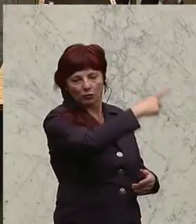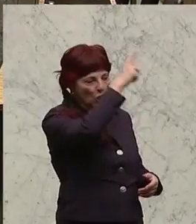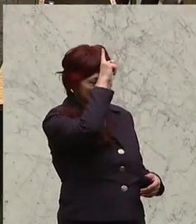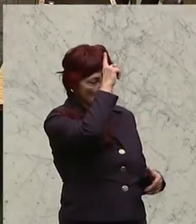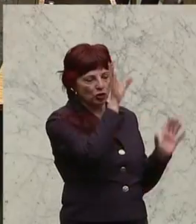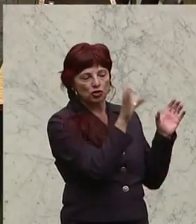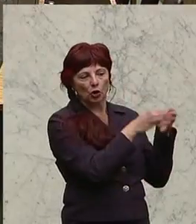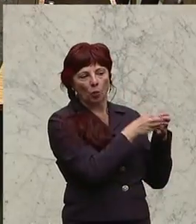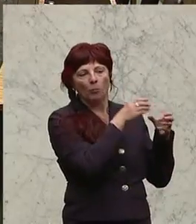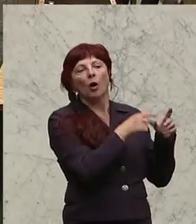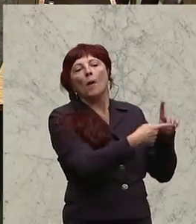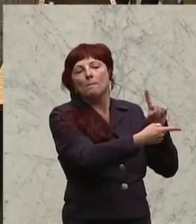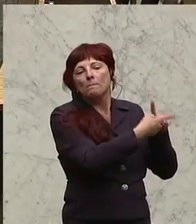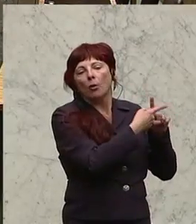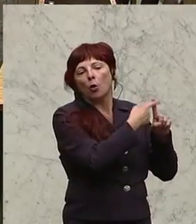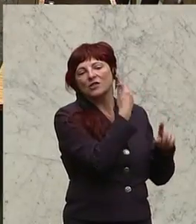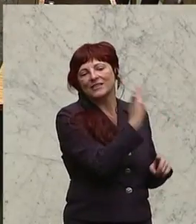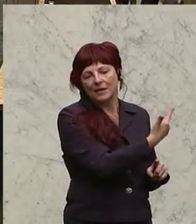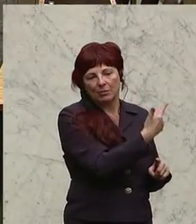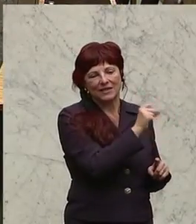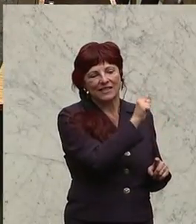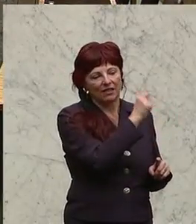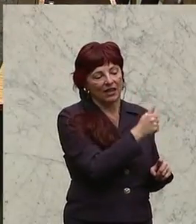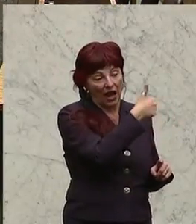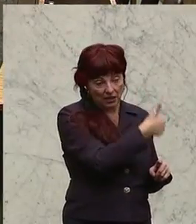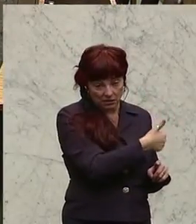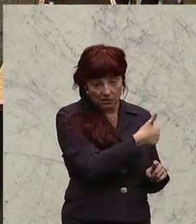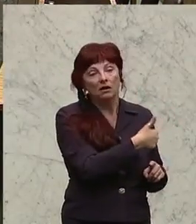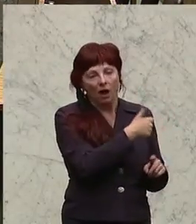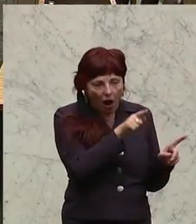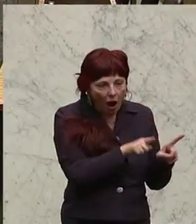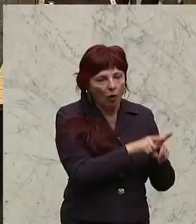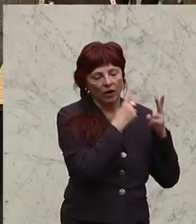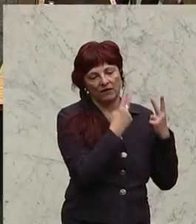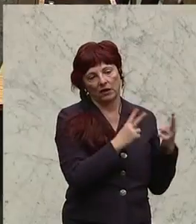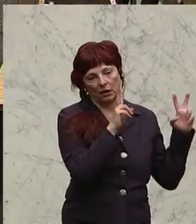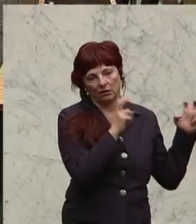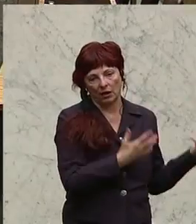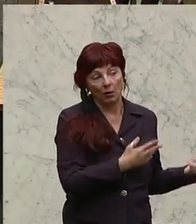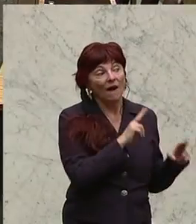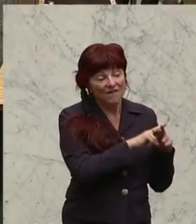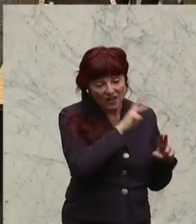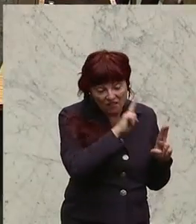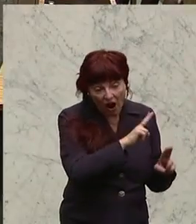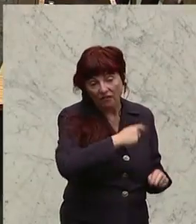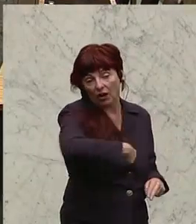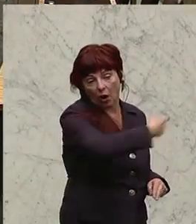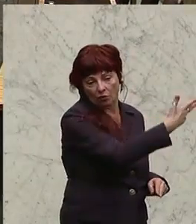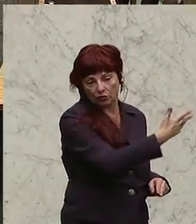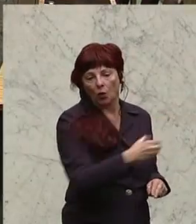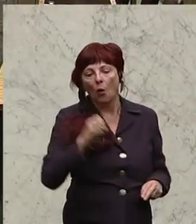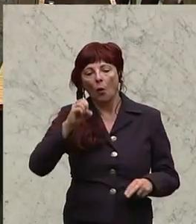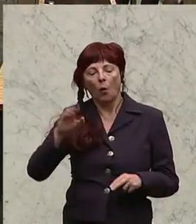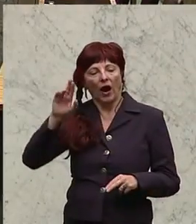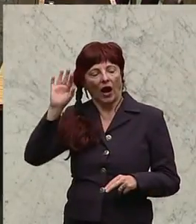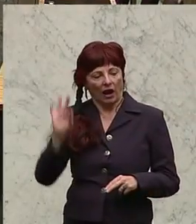Pro7-Sat1-Gruppe darf heute nicht unerwähnt bleiben, wenn wir eine Diskussion führen. Weil, sollte dieser Verkauf wirklich über die Bühne gehen, auch der ORF in